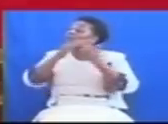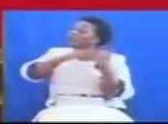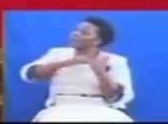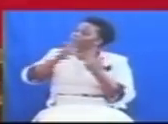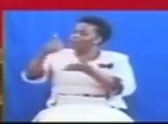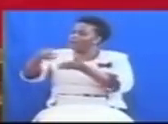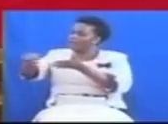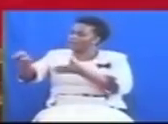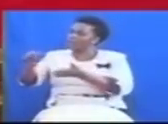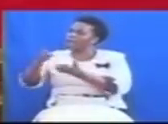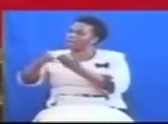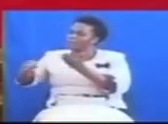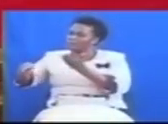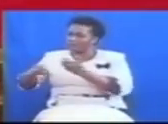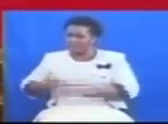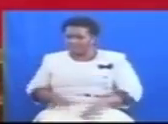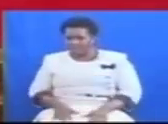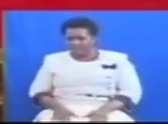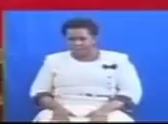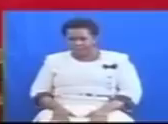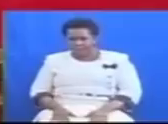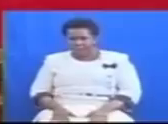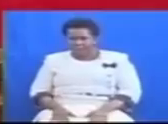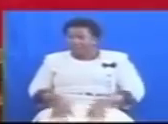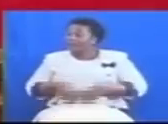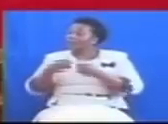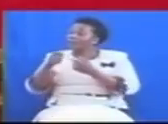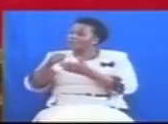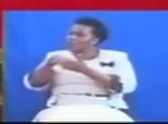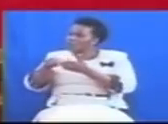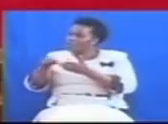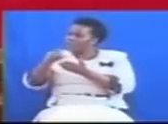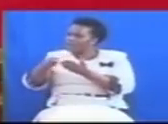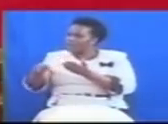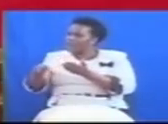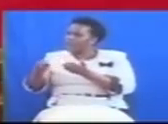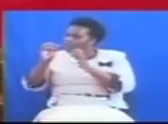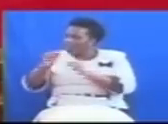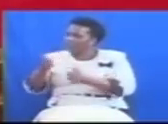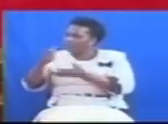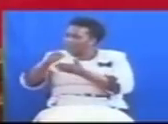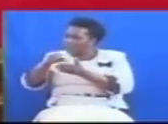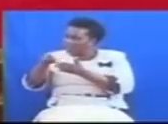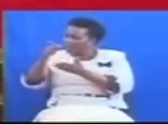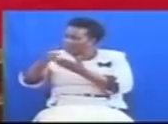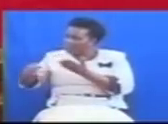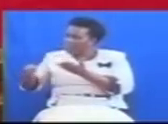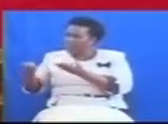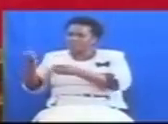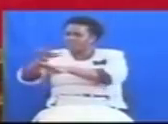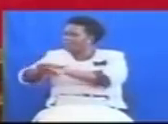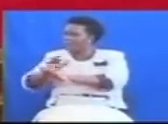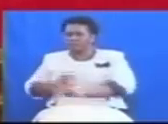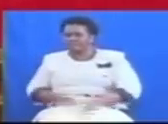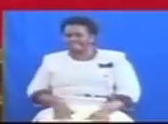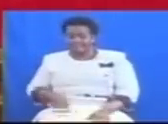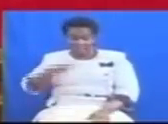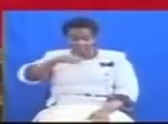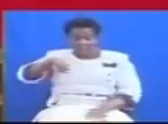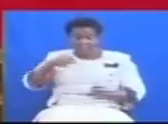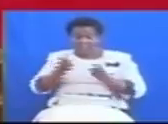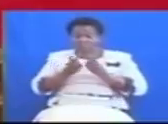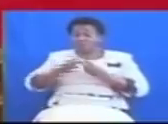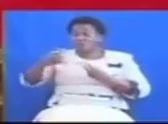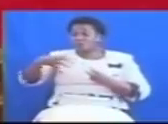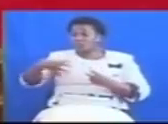tu, anatakiwa alipie bili za maji ambazo si bambikizi. Sisi kama viongozi wa wizara tumekushawaita wakurugenzi wote wa mamlaka za